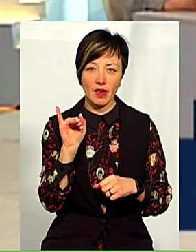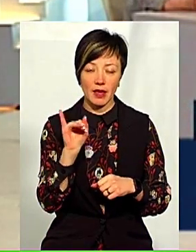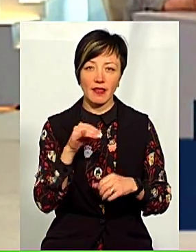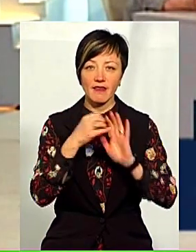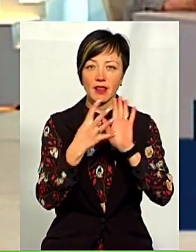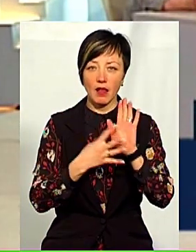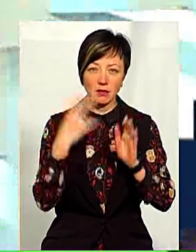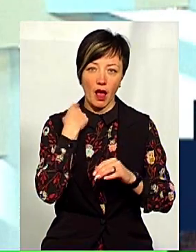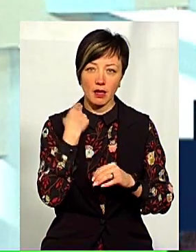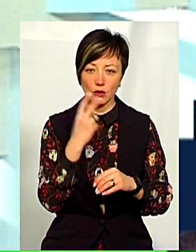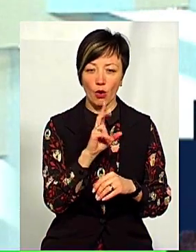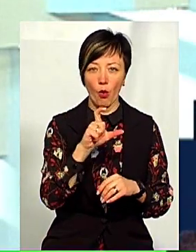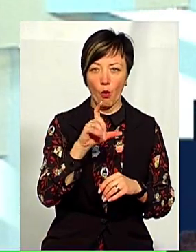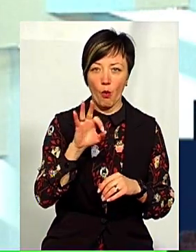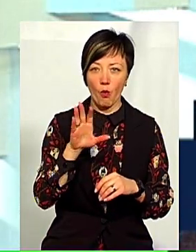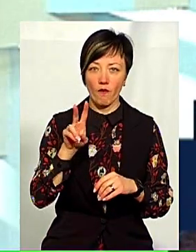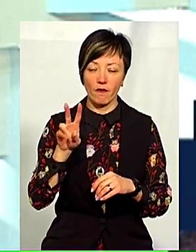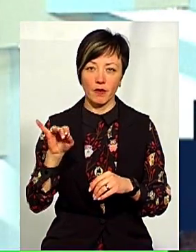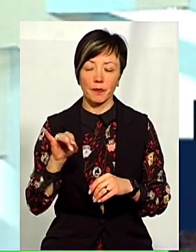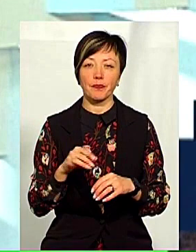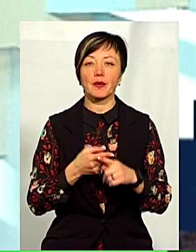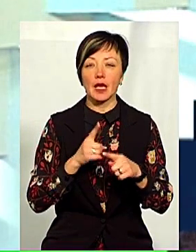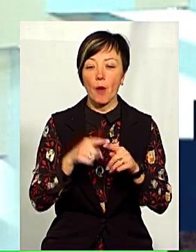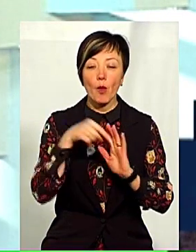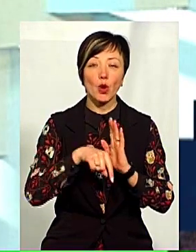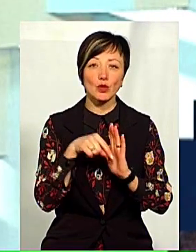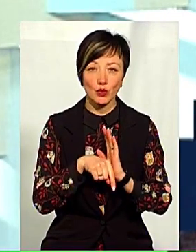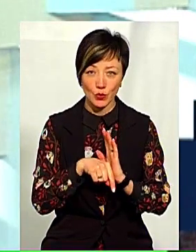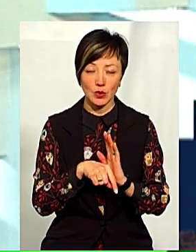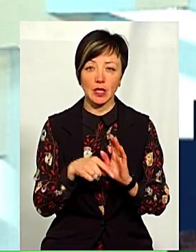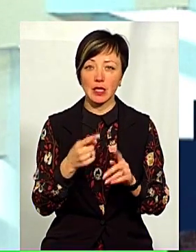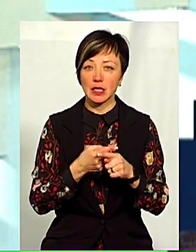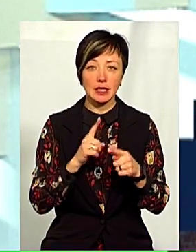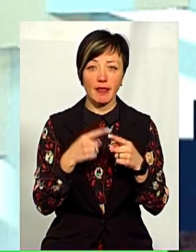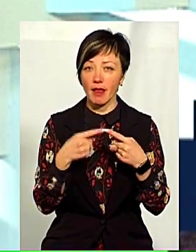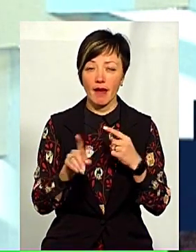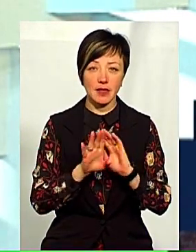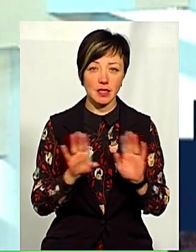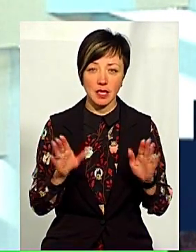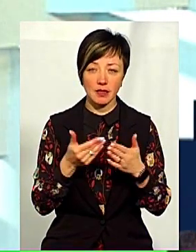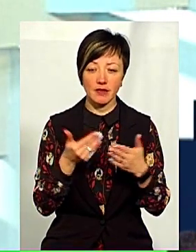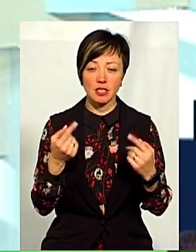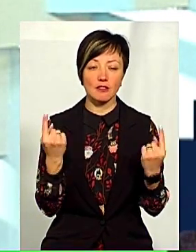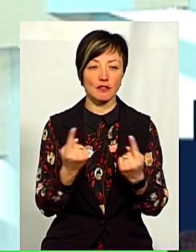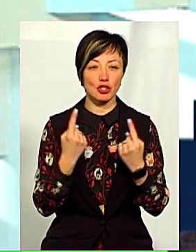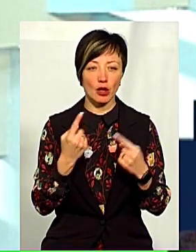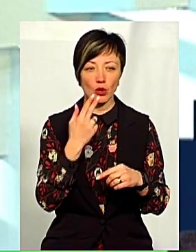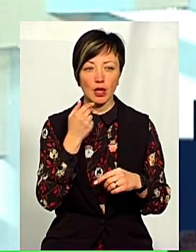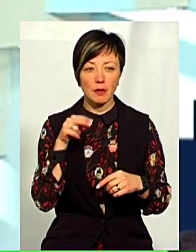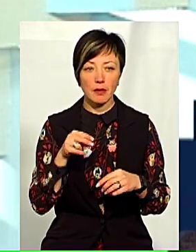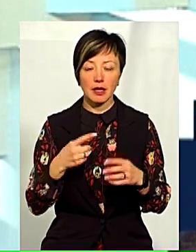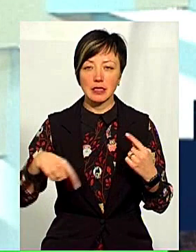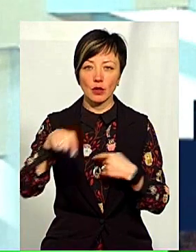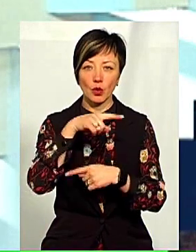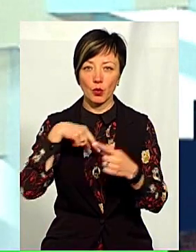Але по суті своїй, по своїй симптоматиці, він не відрізняється від звичайного грипу, який